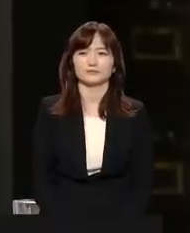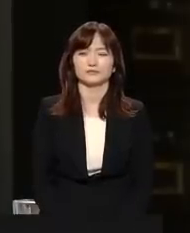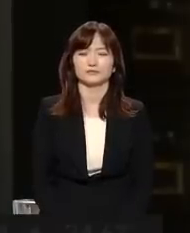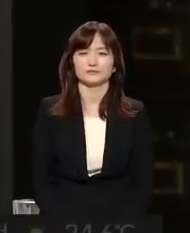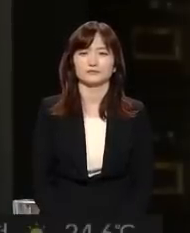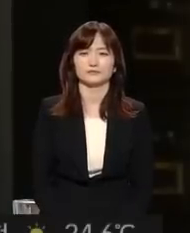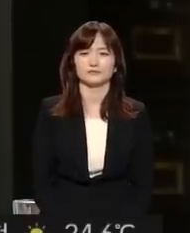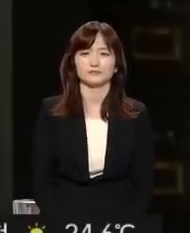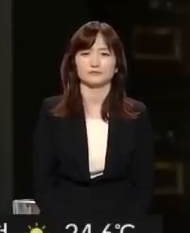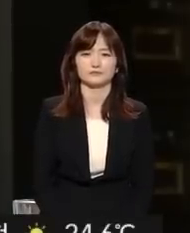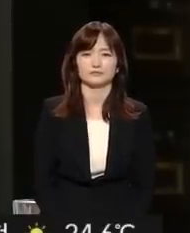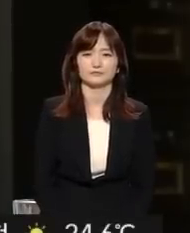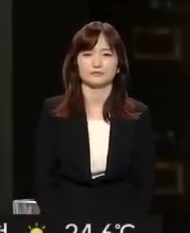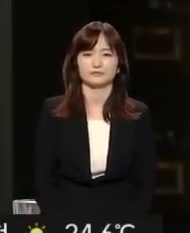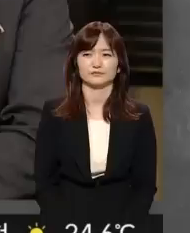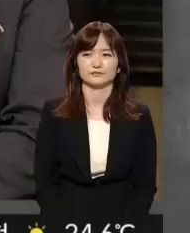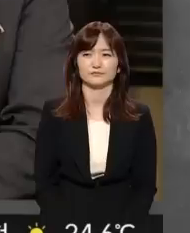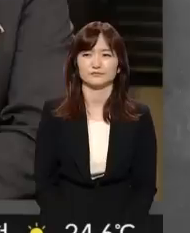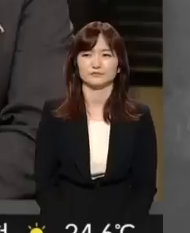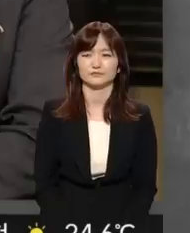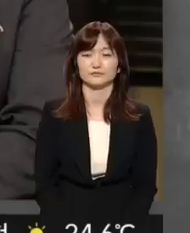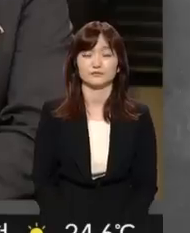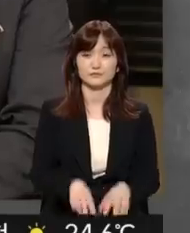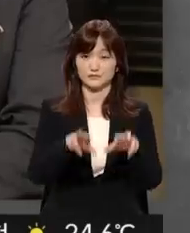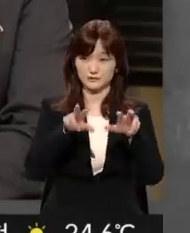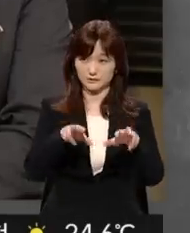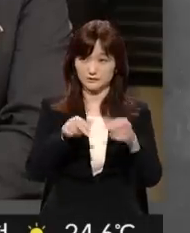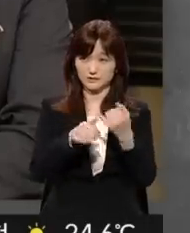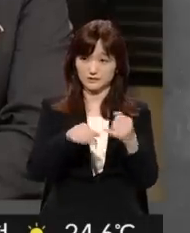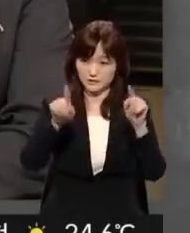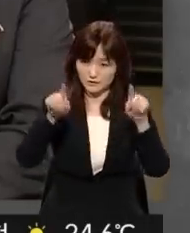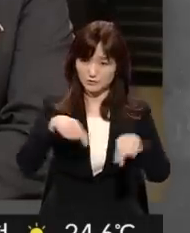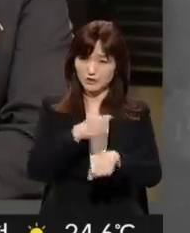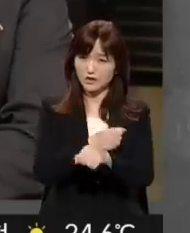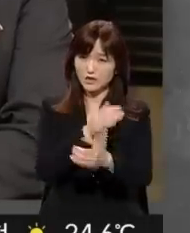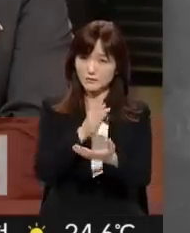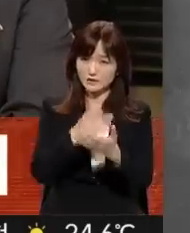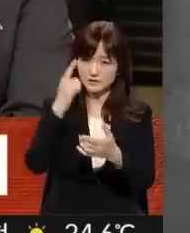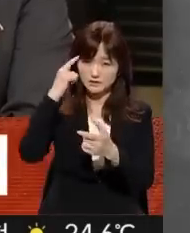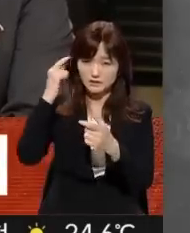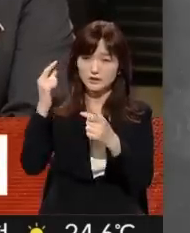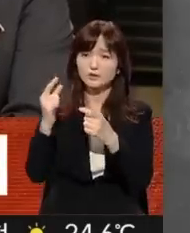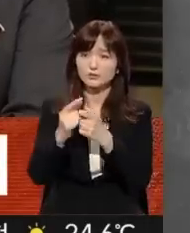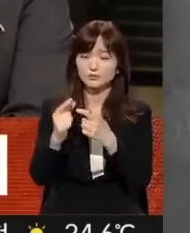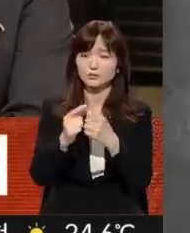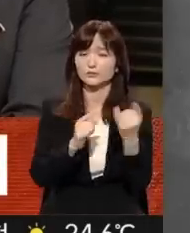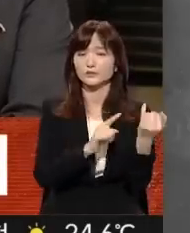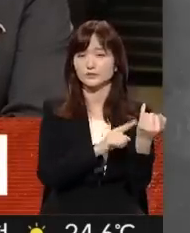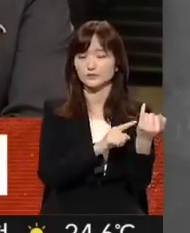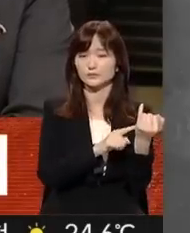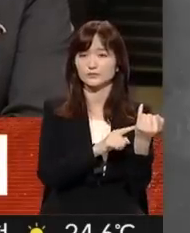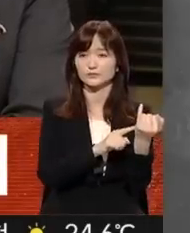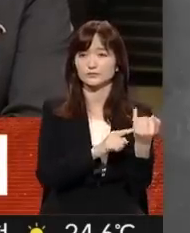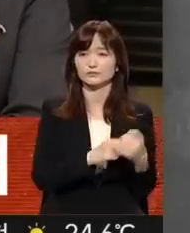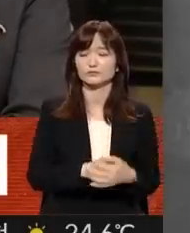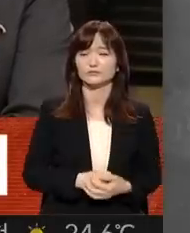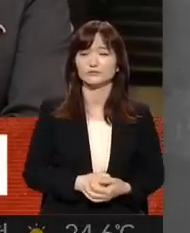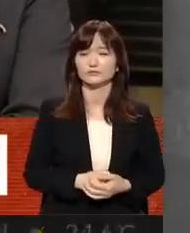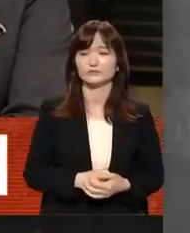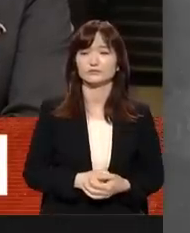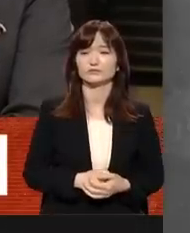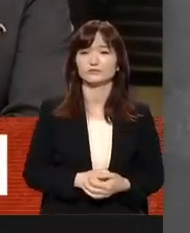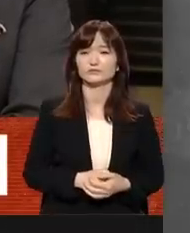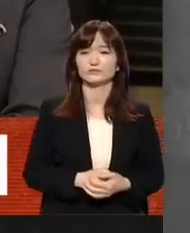이게 지금 이혼을 해야 할지 말지를 고민하시는 사연자분의 네. 얘기라서 이게 그냥